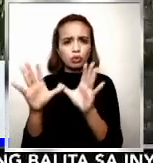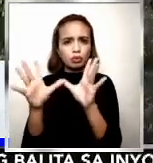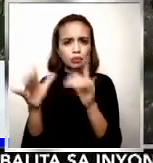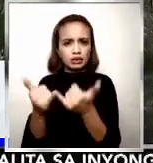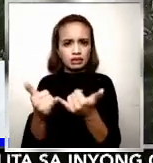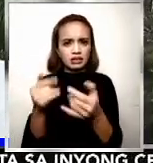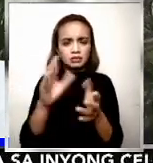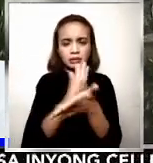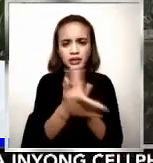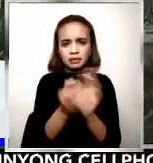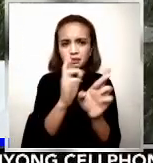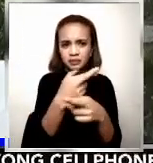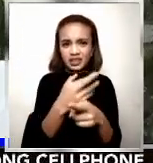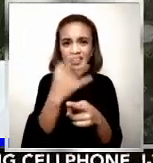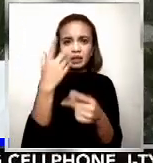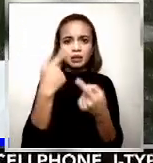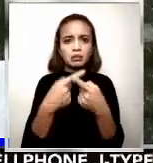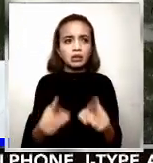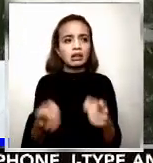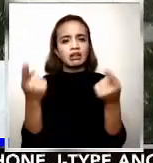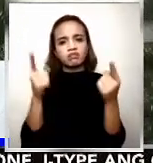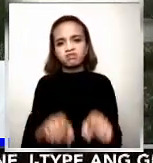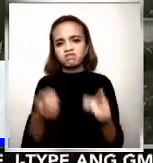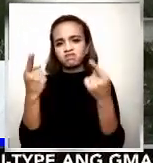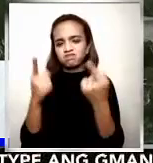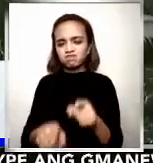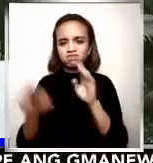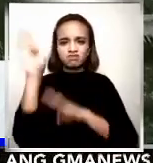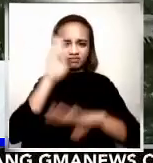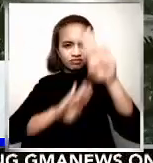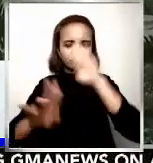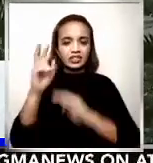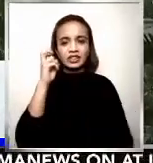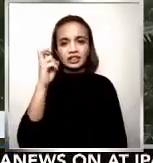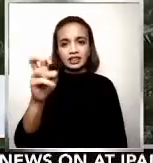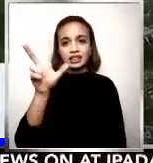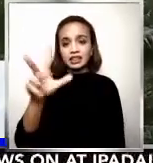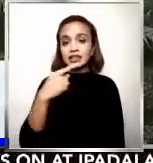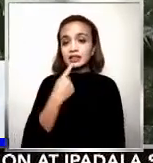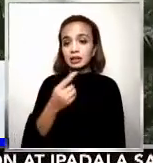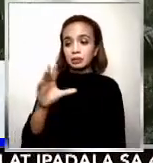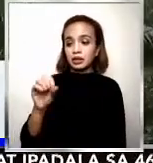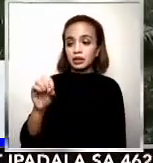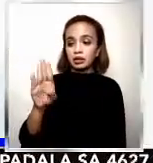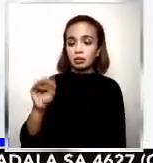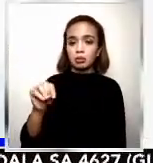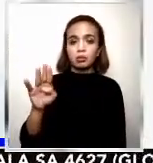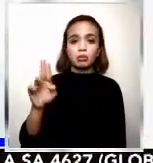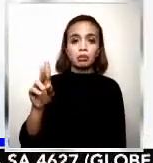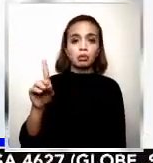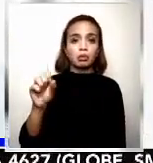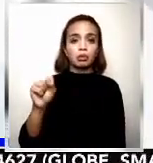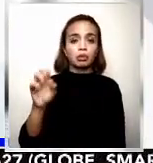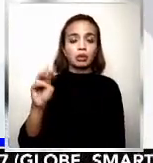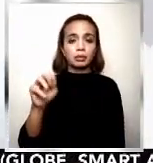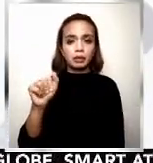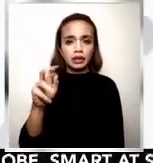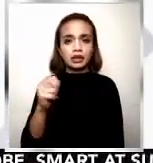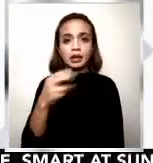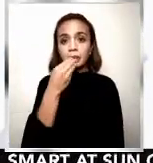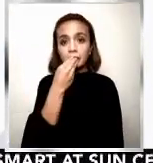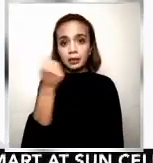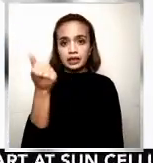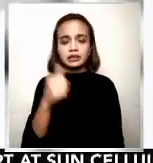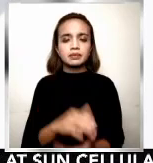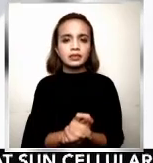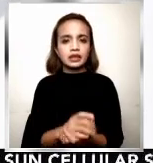aberya sa mga tren ng MRT3. Sabi pa ng Ombudsman, mas maayos na matatalakay sa isang civil case ang